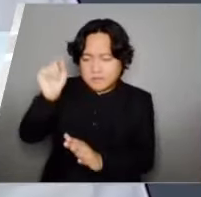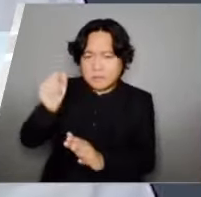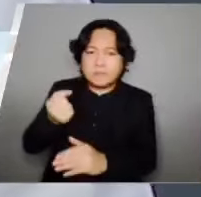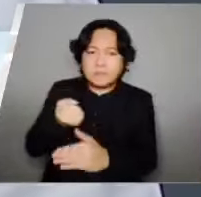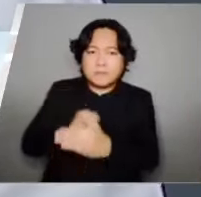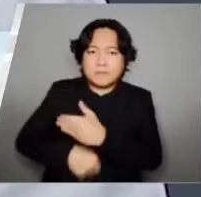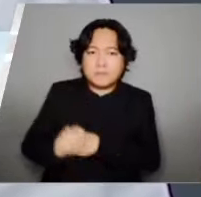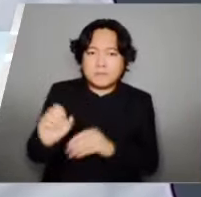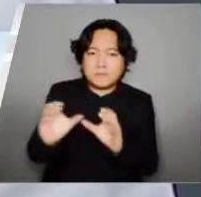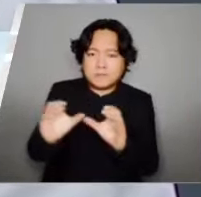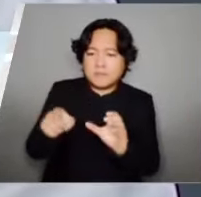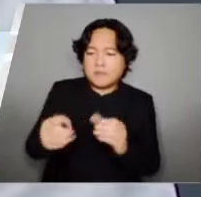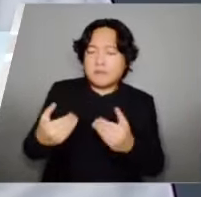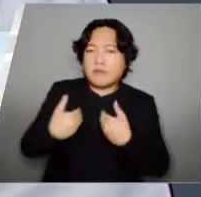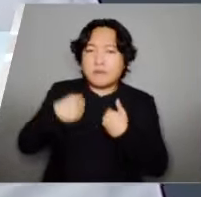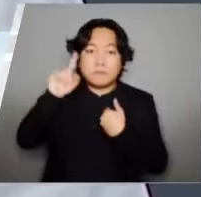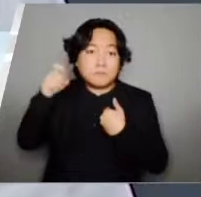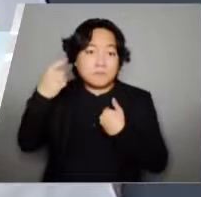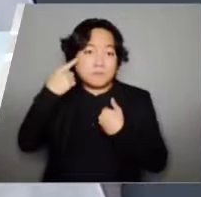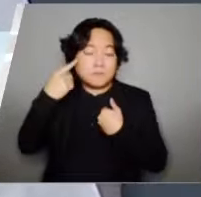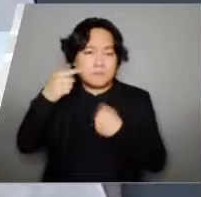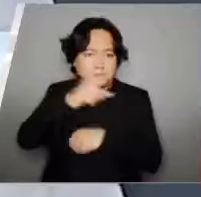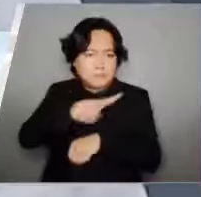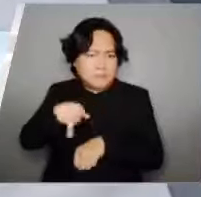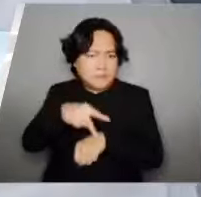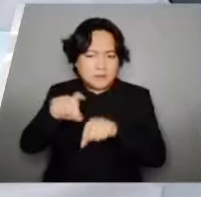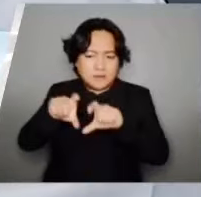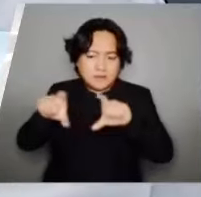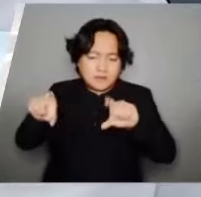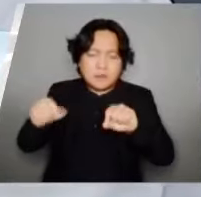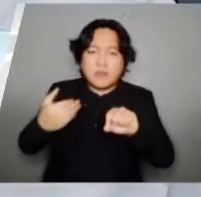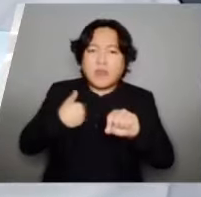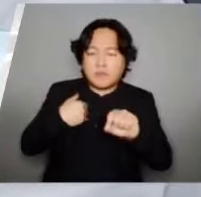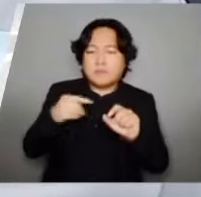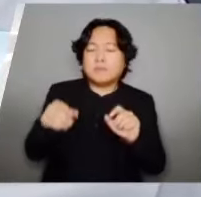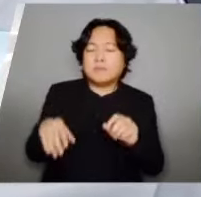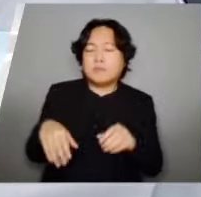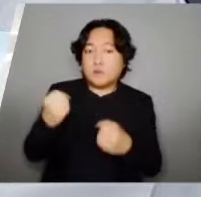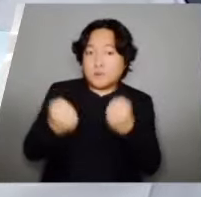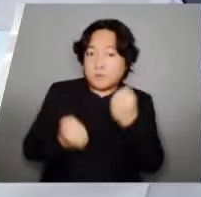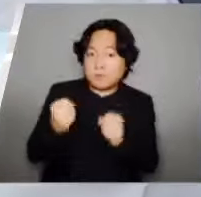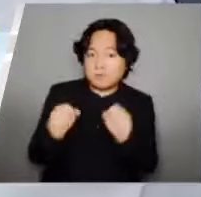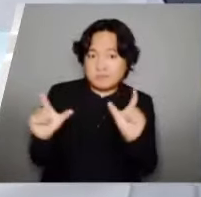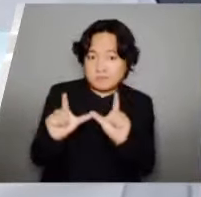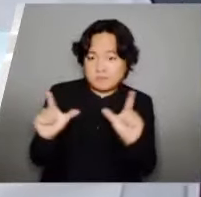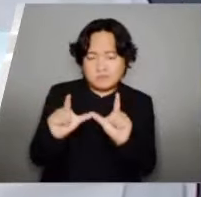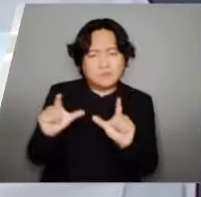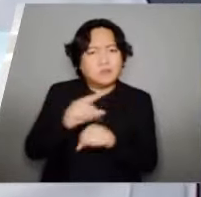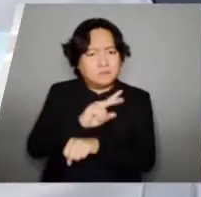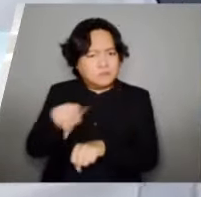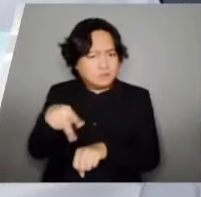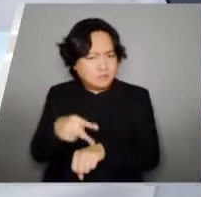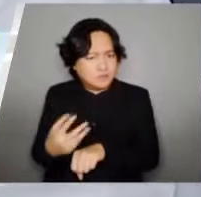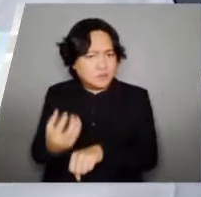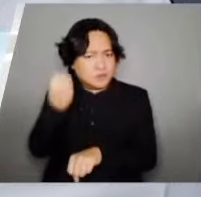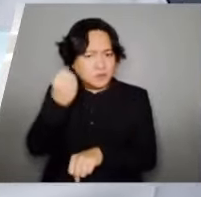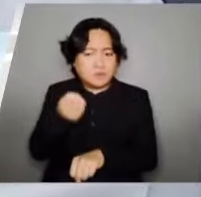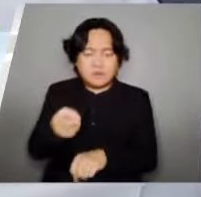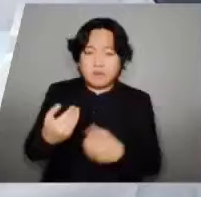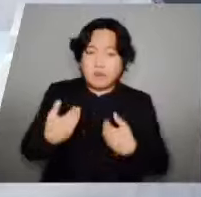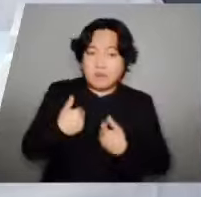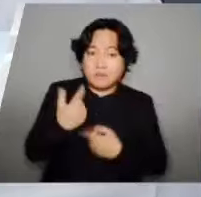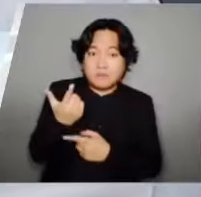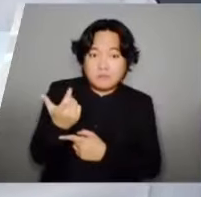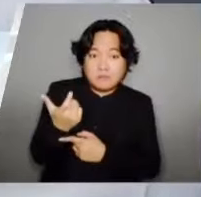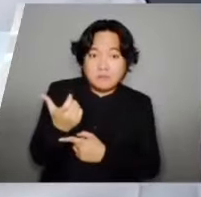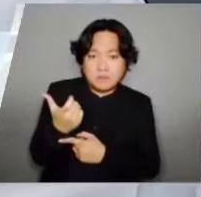government-issued IDs. Like yung mga driver's license. Meron nga siyang yung firearms registration, no? Tsaka